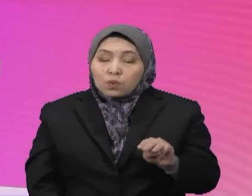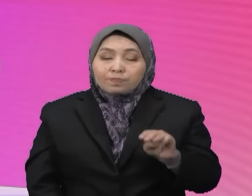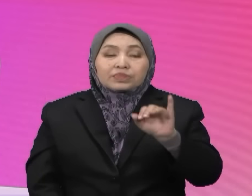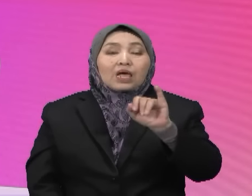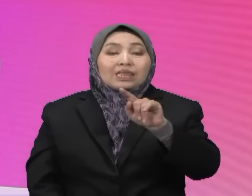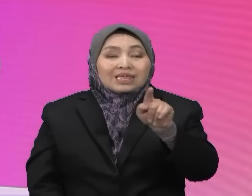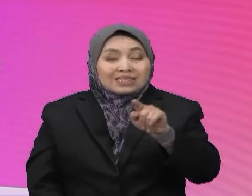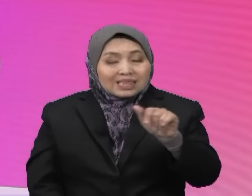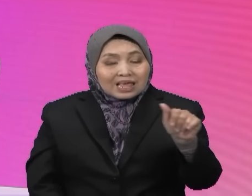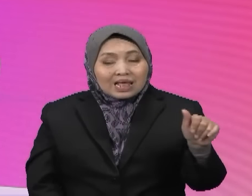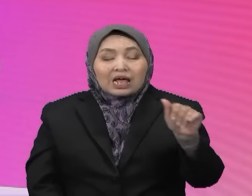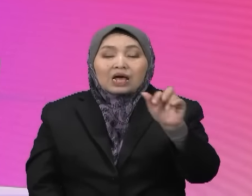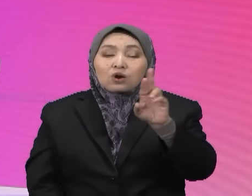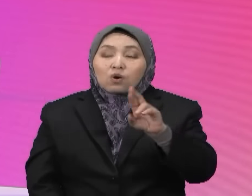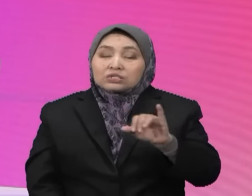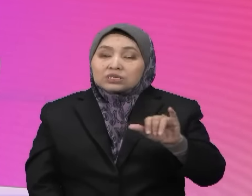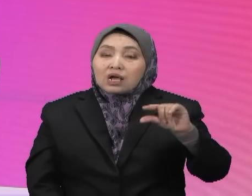Ilaikum idza